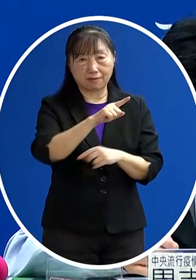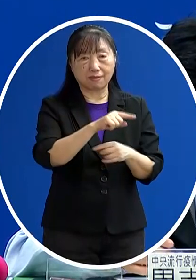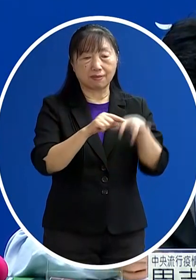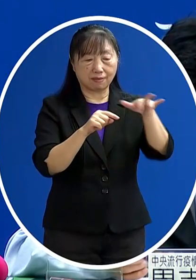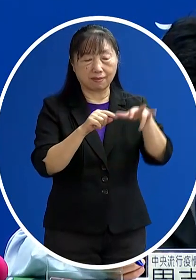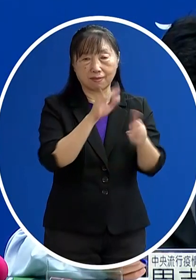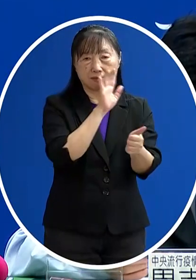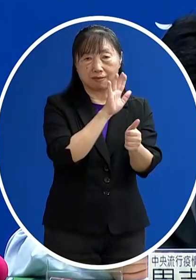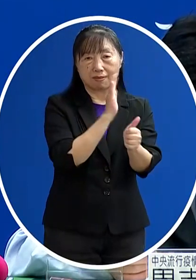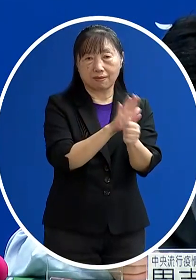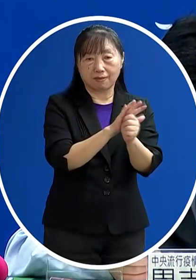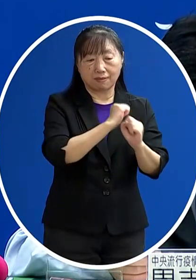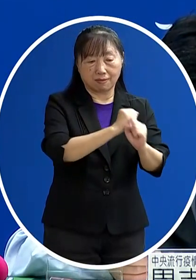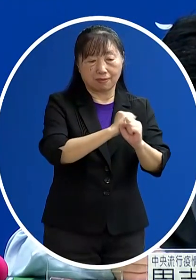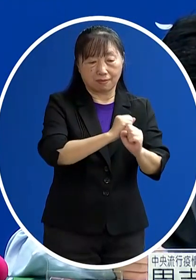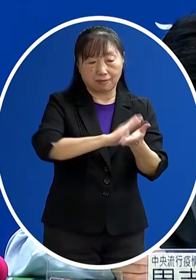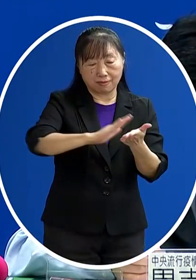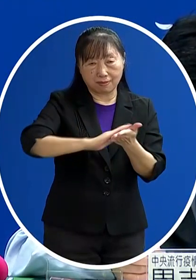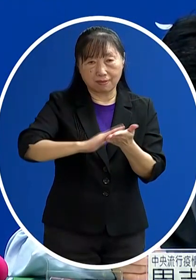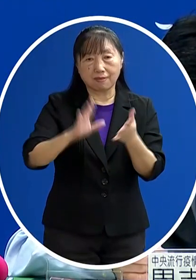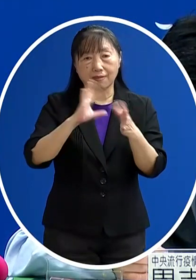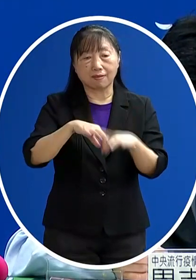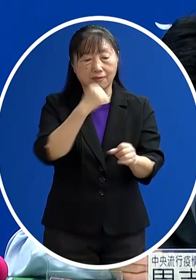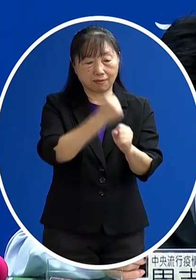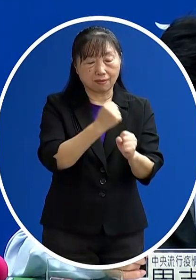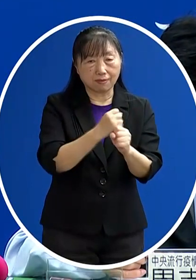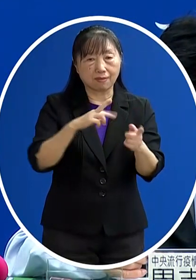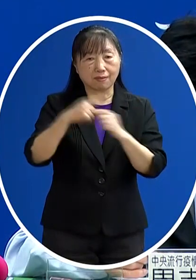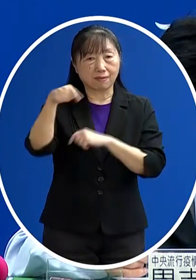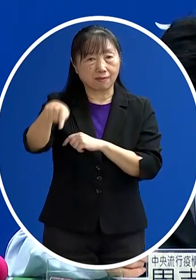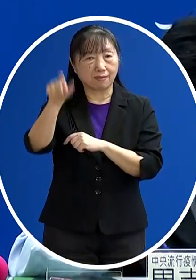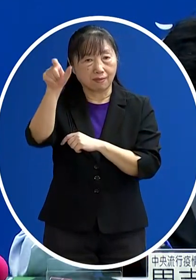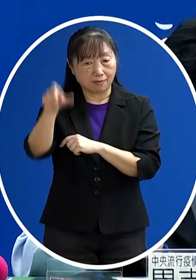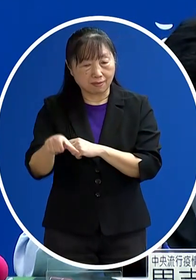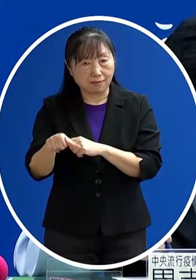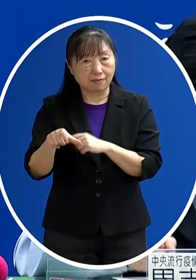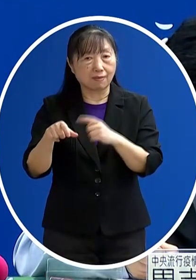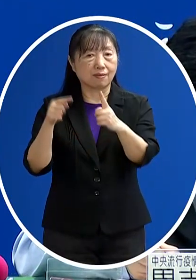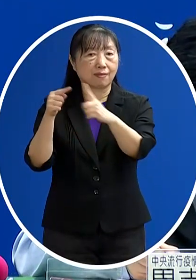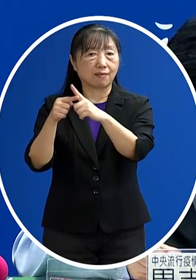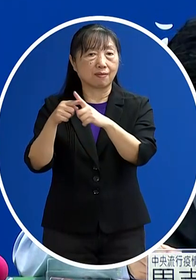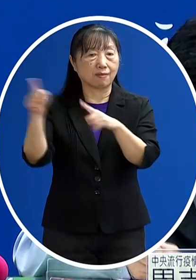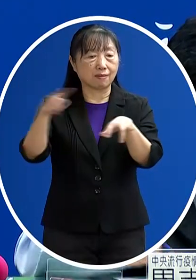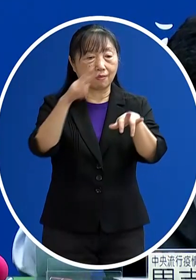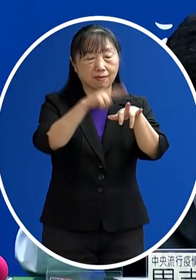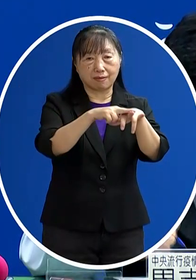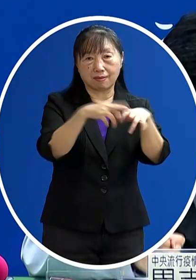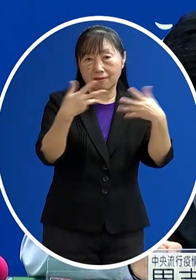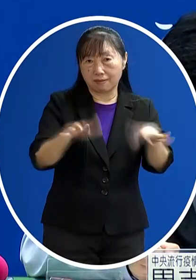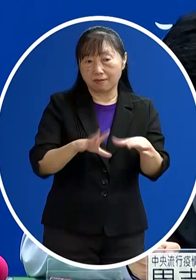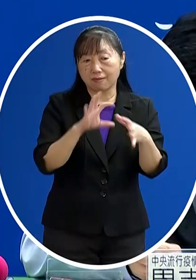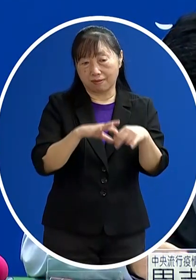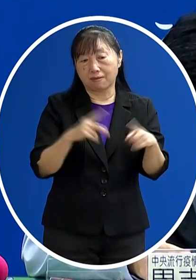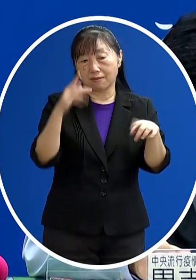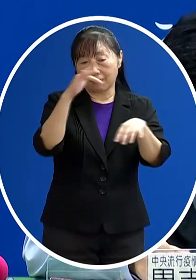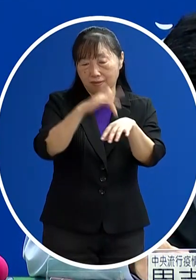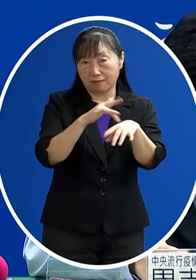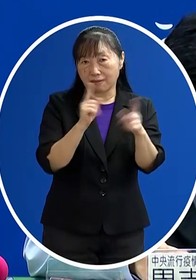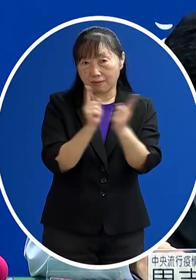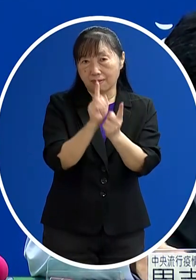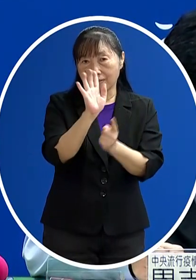清潔過的一個航班 所以在工作上跟這個16176搭乘的航班是有接觸 不過1621